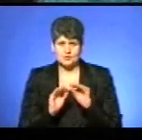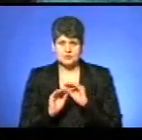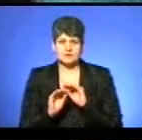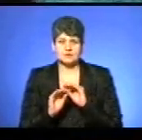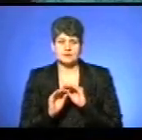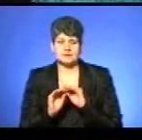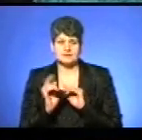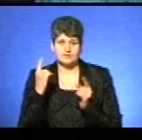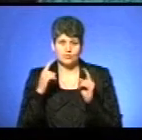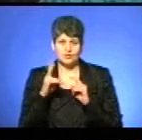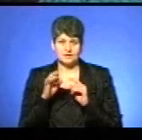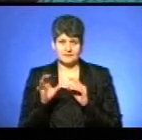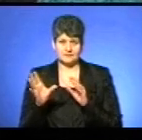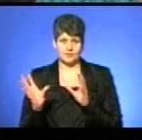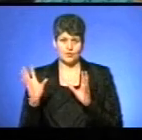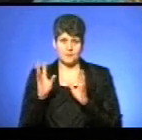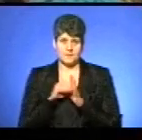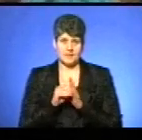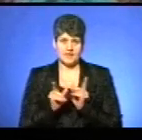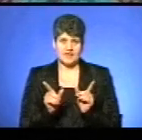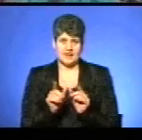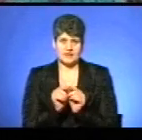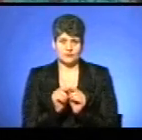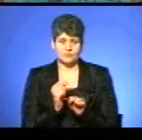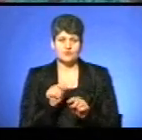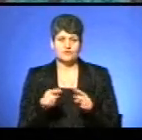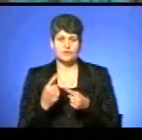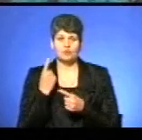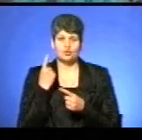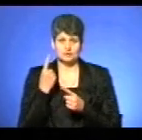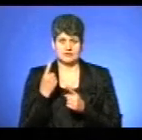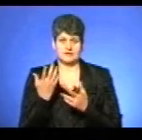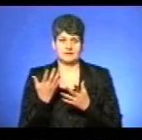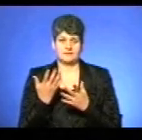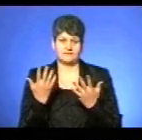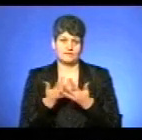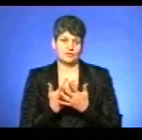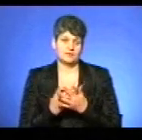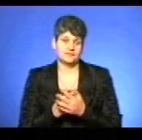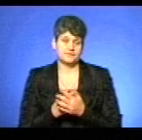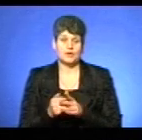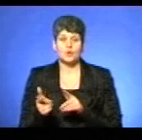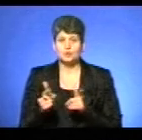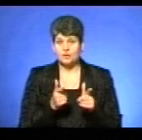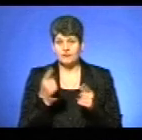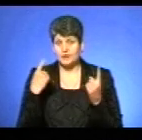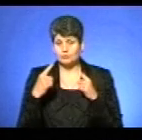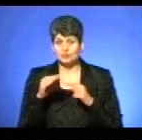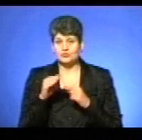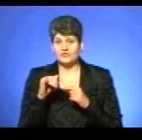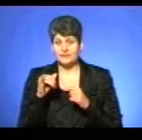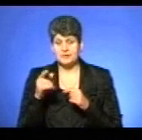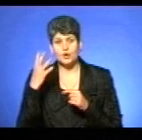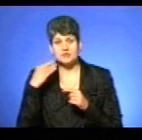мультиків вилучаємо, об'єднуємо їх і створюємо вже один мультфільм в монтажній програмі. Готовий мультфільм «Як козаки